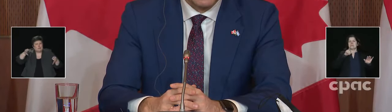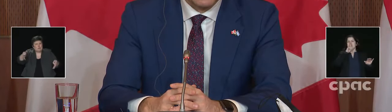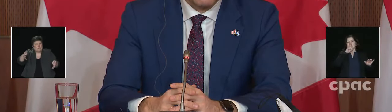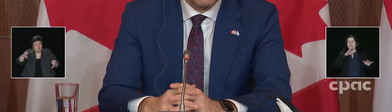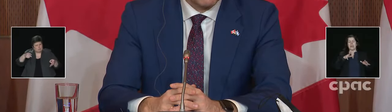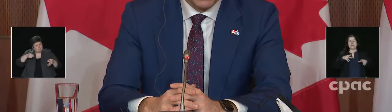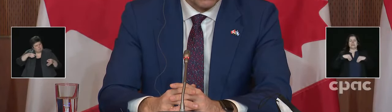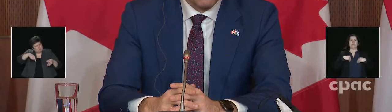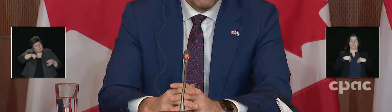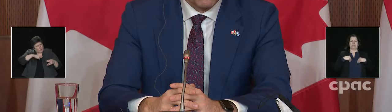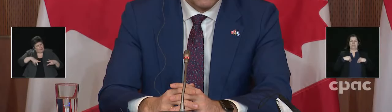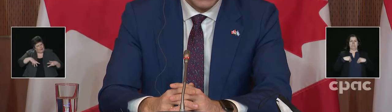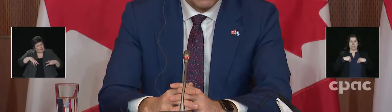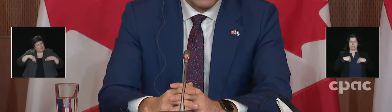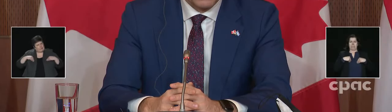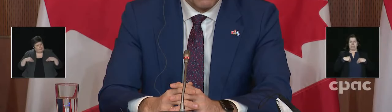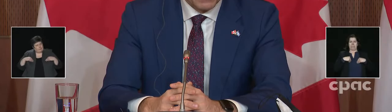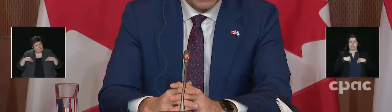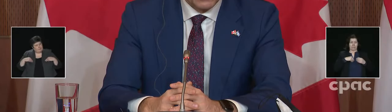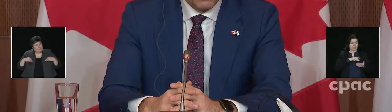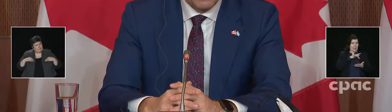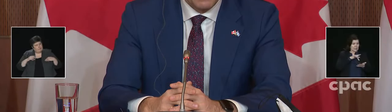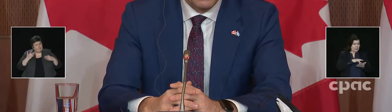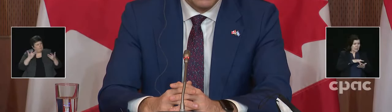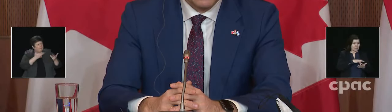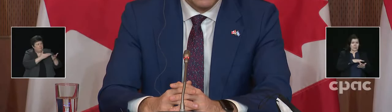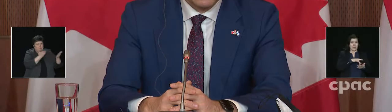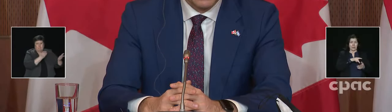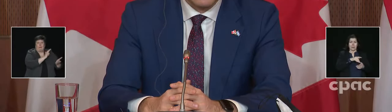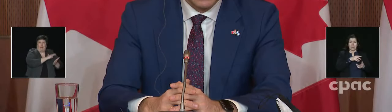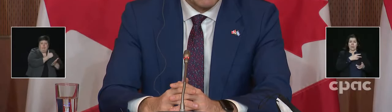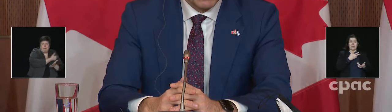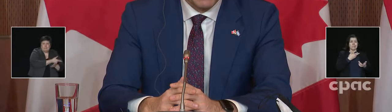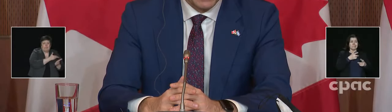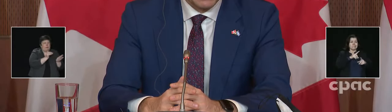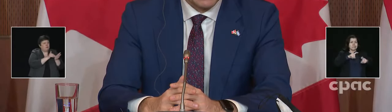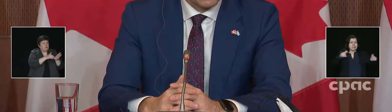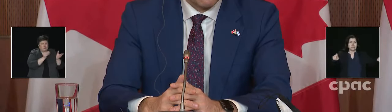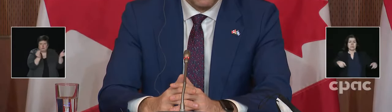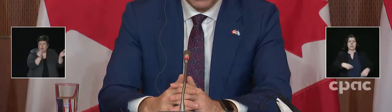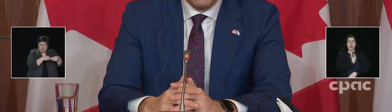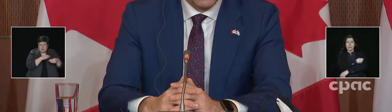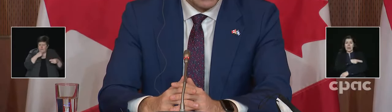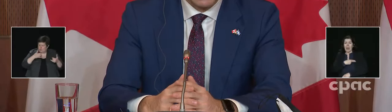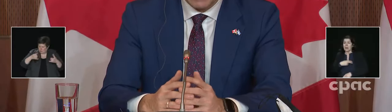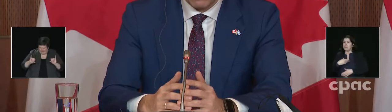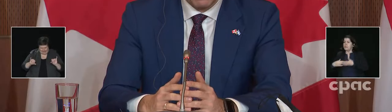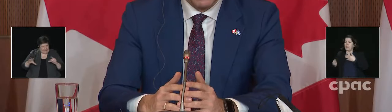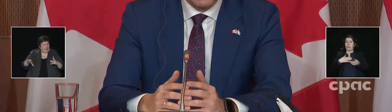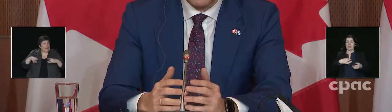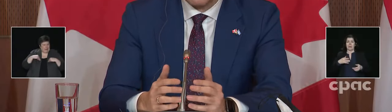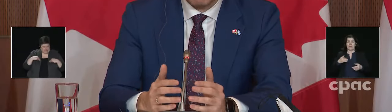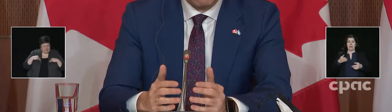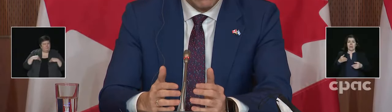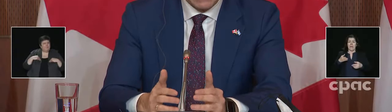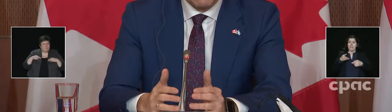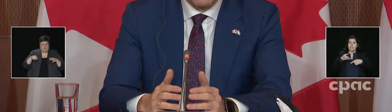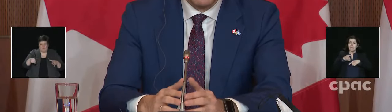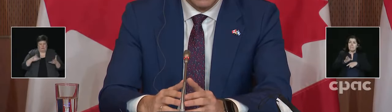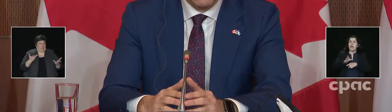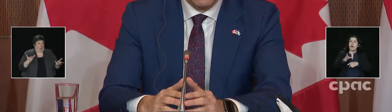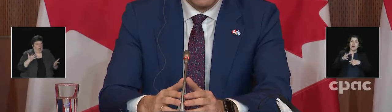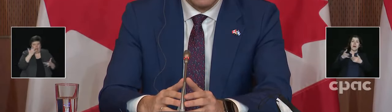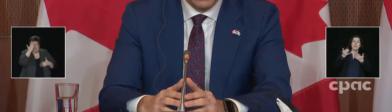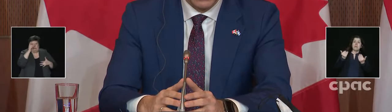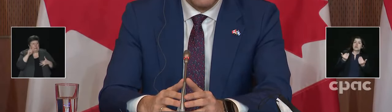et pour d'autres services médicaux. Et quand ils arrivent à l'hôpital et qu'ils ont besoin d'une aide appropriée,